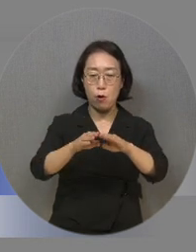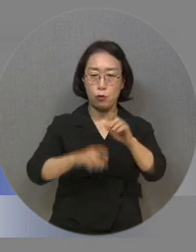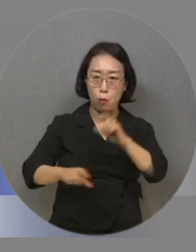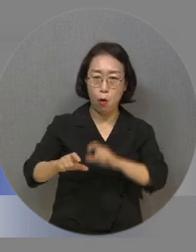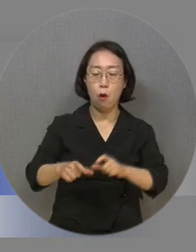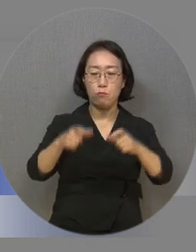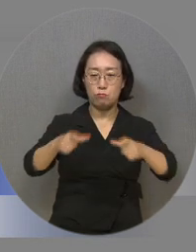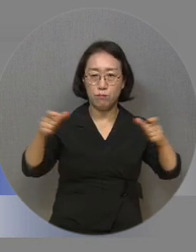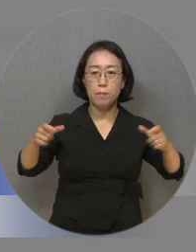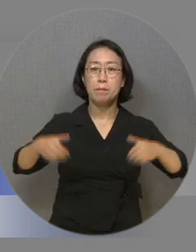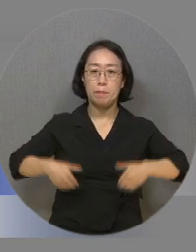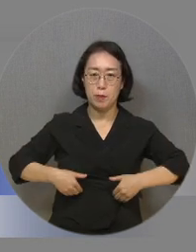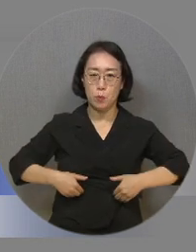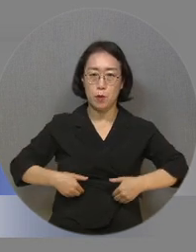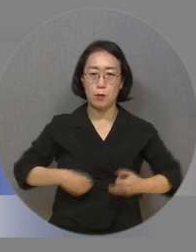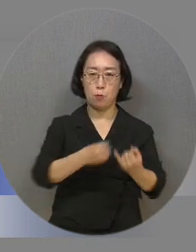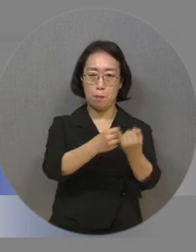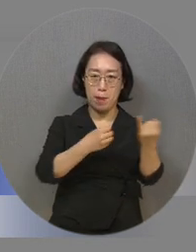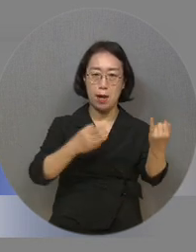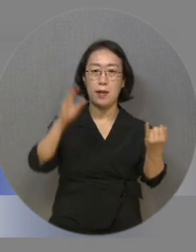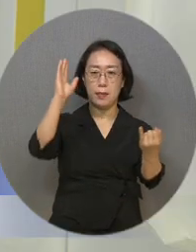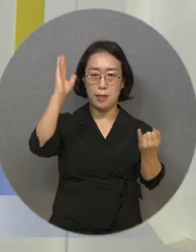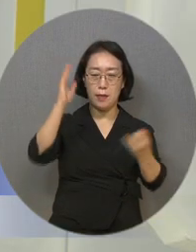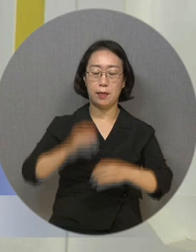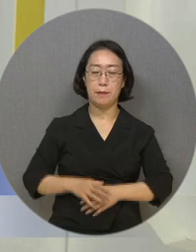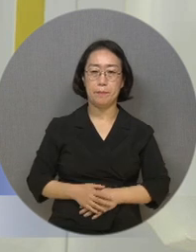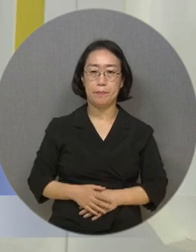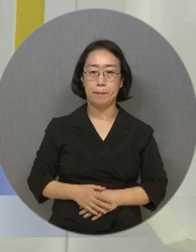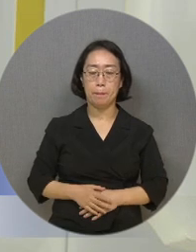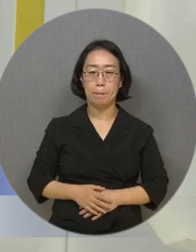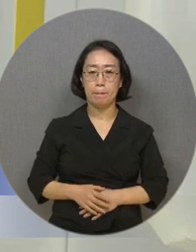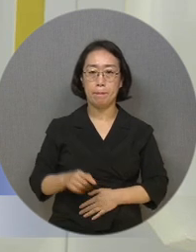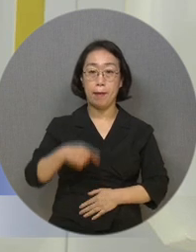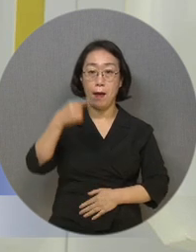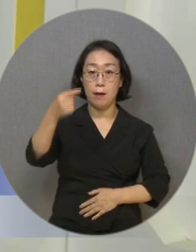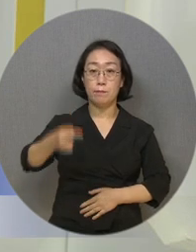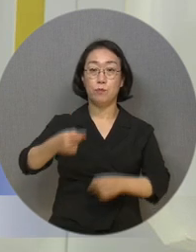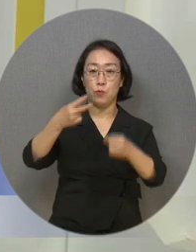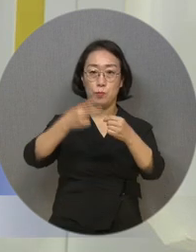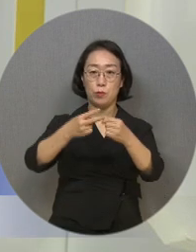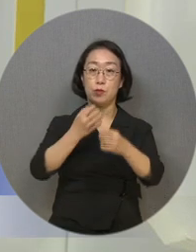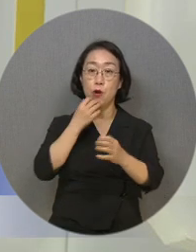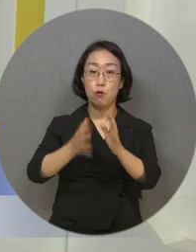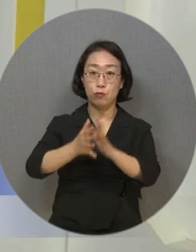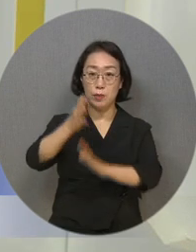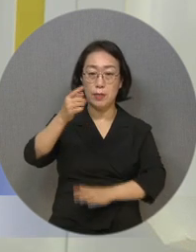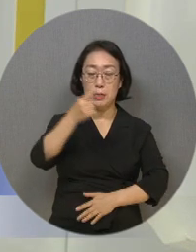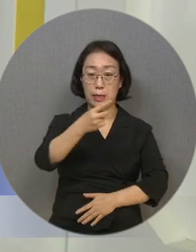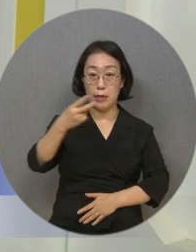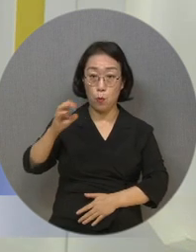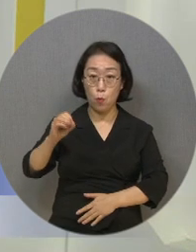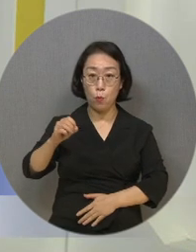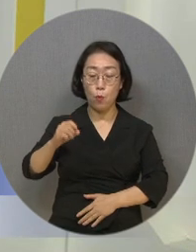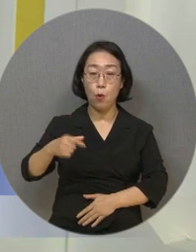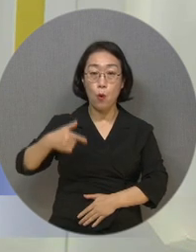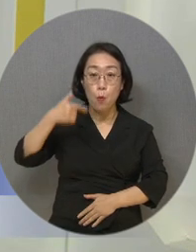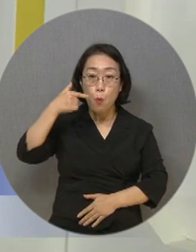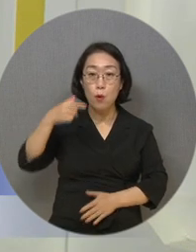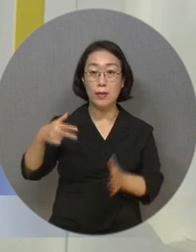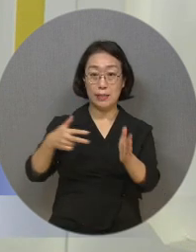구축이 시급하다고 말했습니다. 다음 뉴스입니다. 서울시 120 다산콜